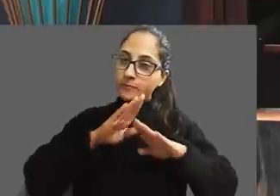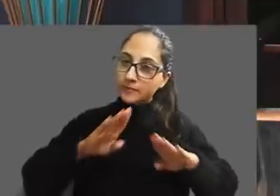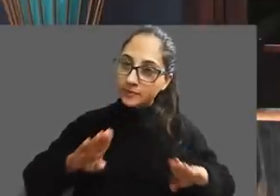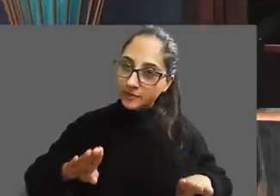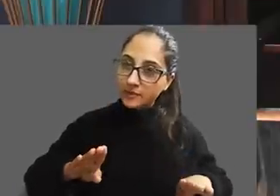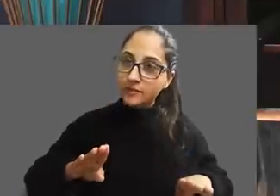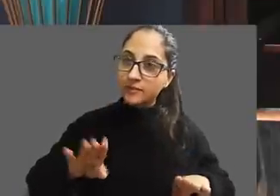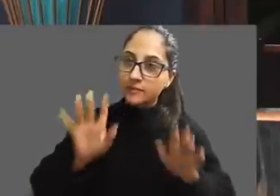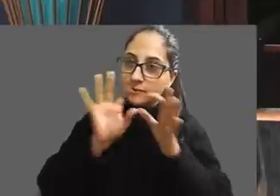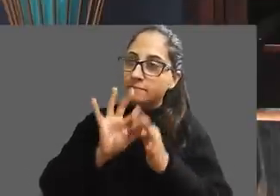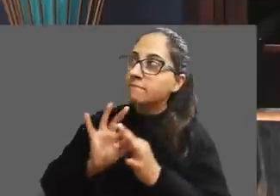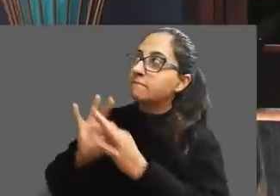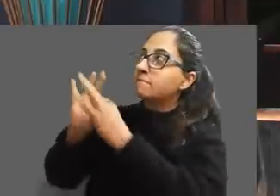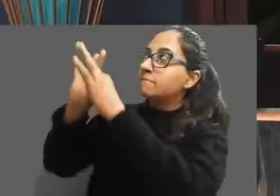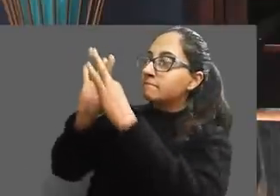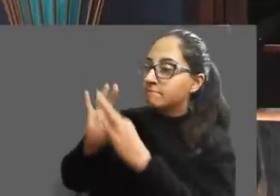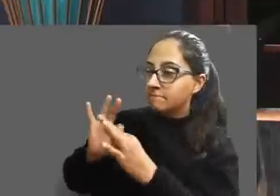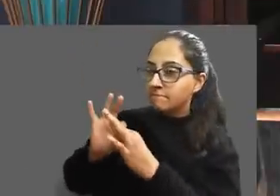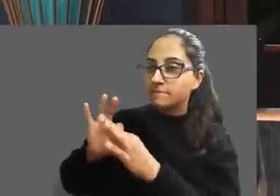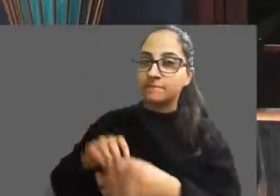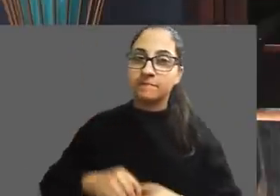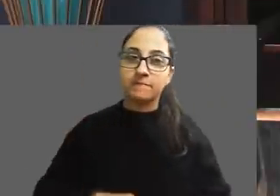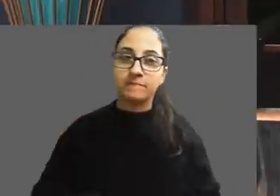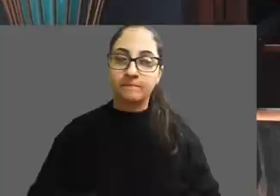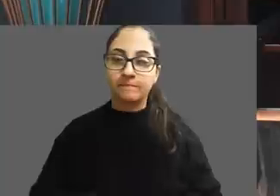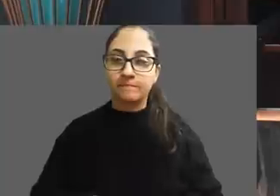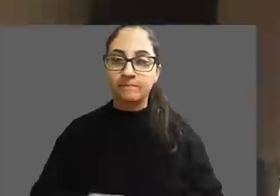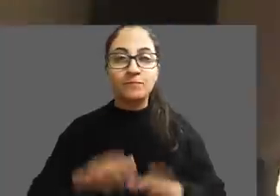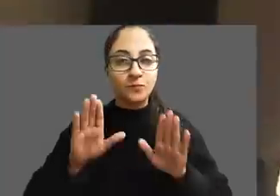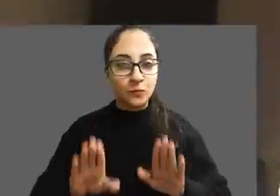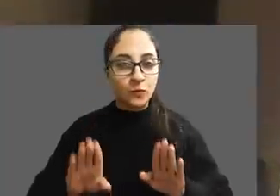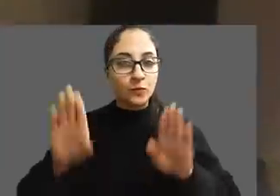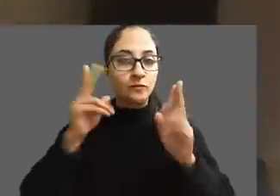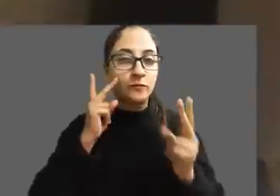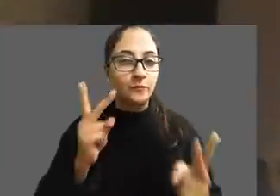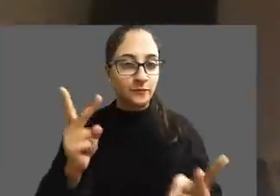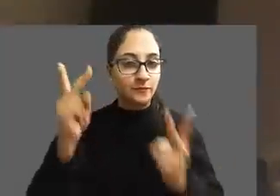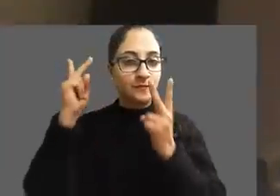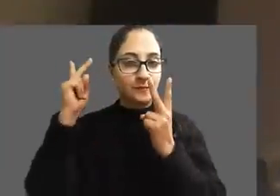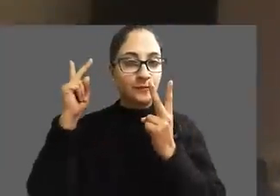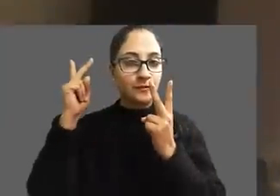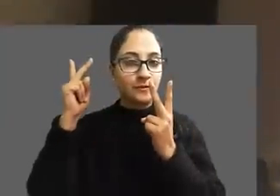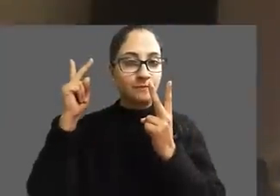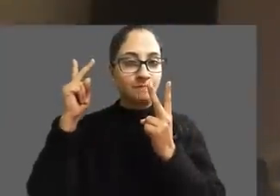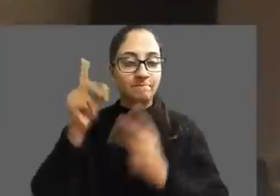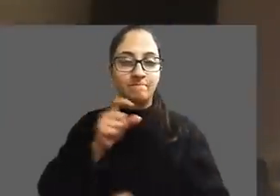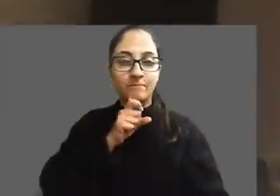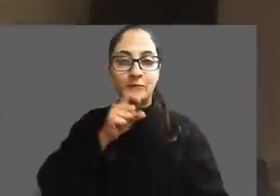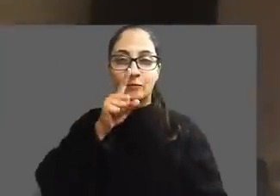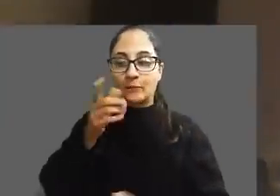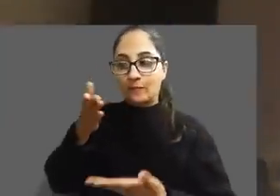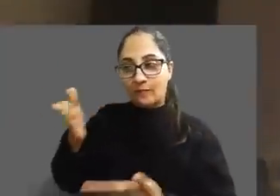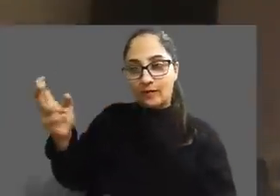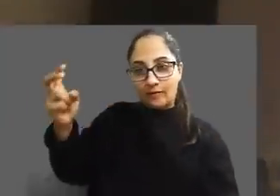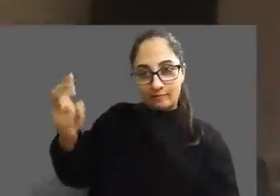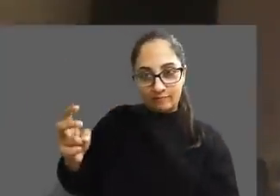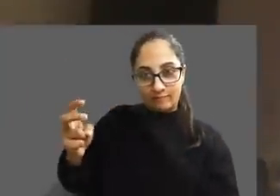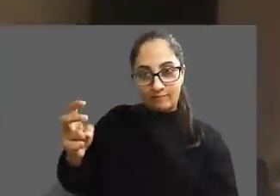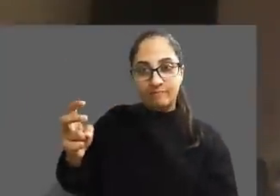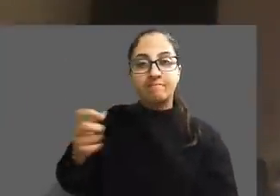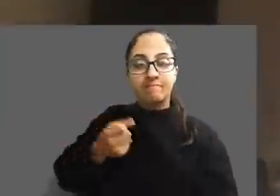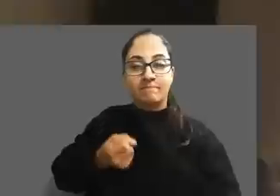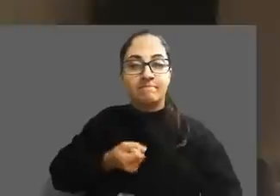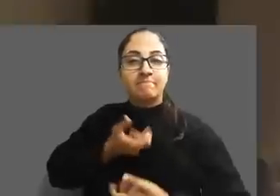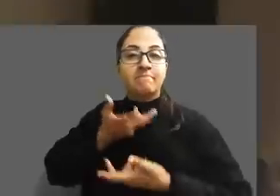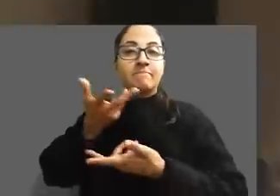شنیدنش من همیشه احساس خوشی و آرامش خواهد کرد. The Kinan, which has particular meaning to me, is Hansapuri